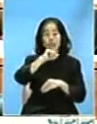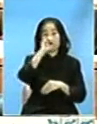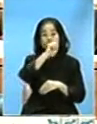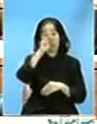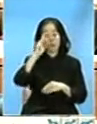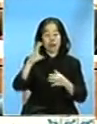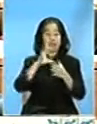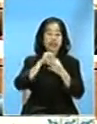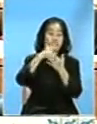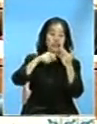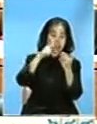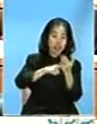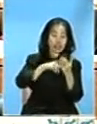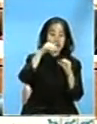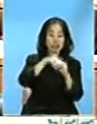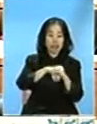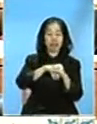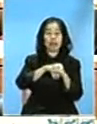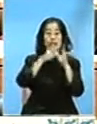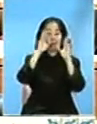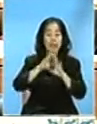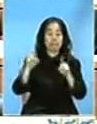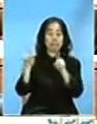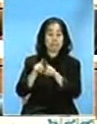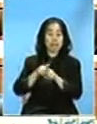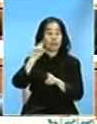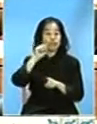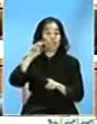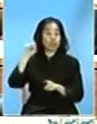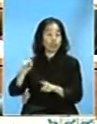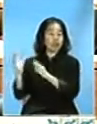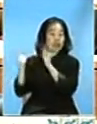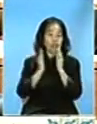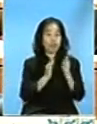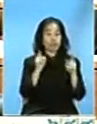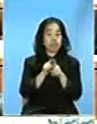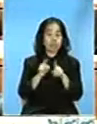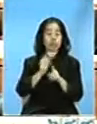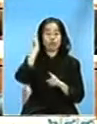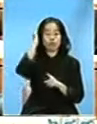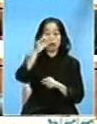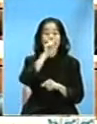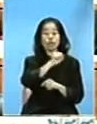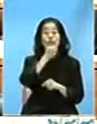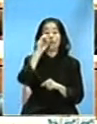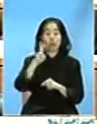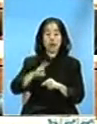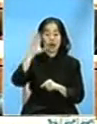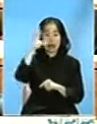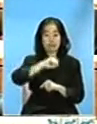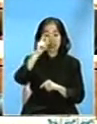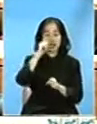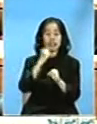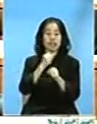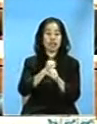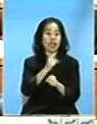านการเมืองในลักษณะการเลือกตั้งแบบเดียวกับสมาชิกสภาผู้แทนราษฎรเราก็จะได้สมาชิกวุฒิสภาที่เข้ามาทำหน้า